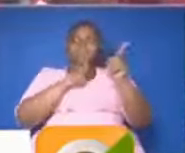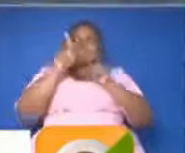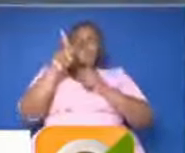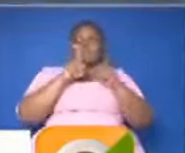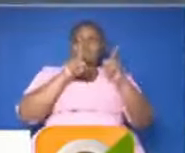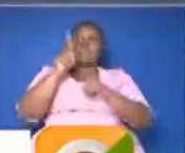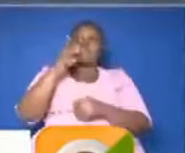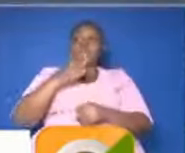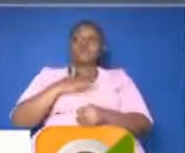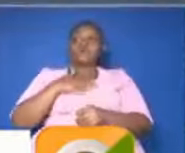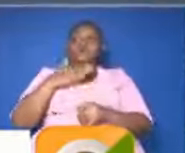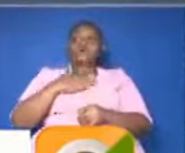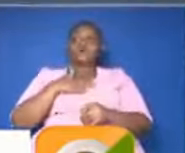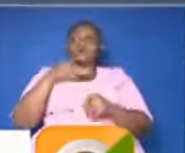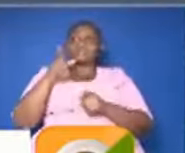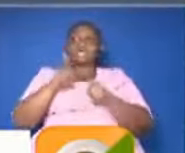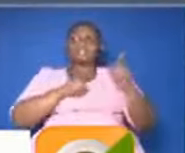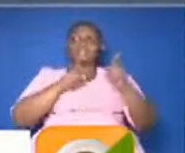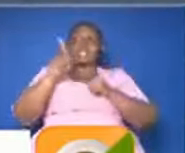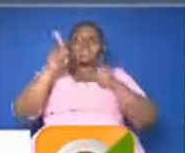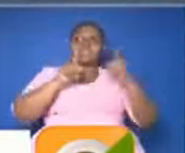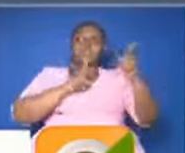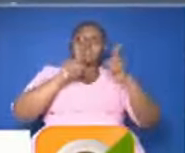safari yangu